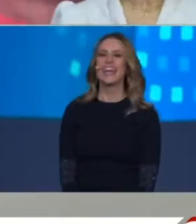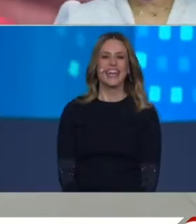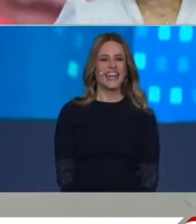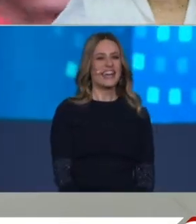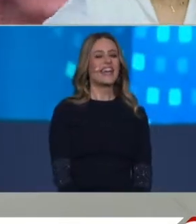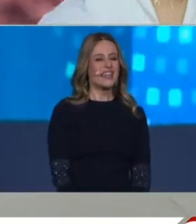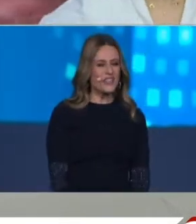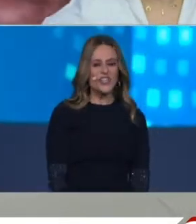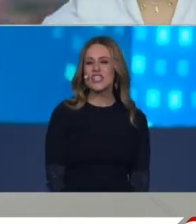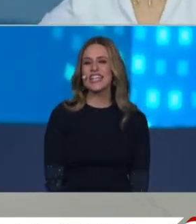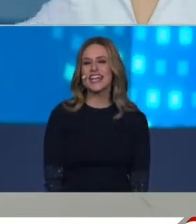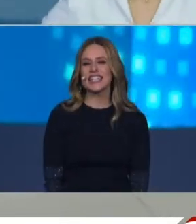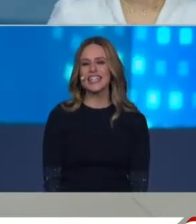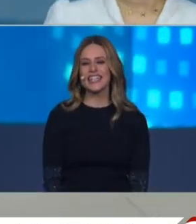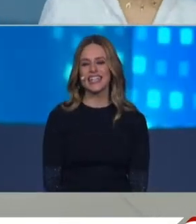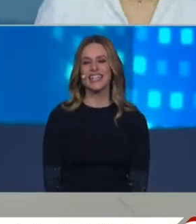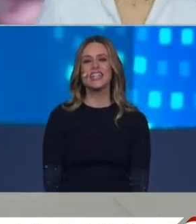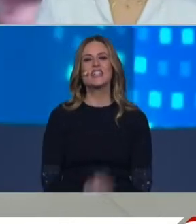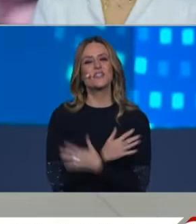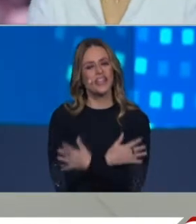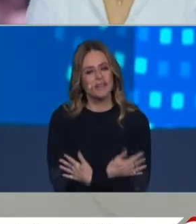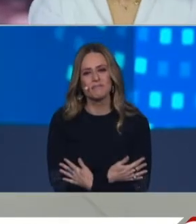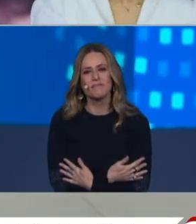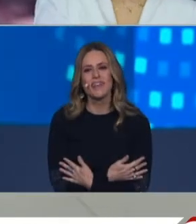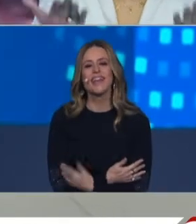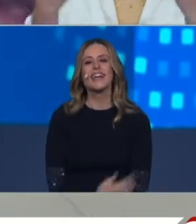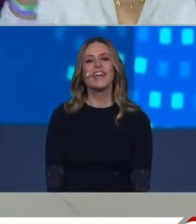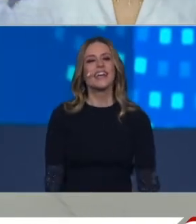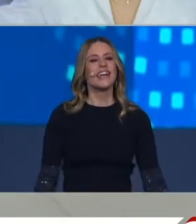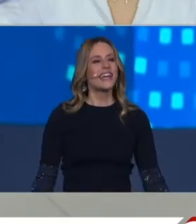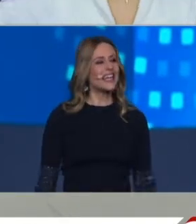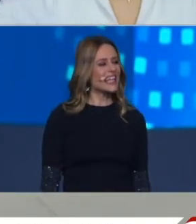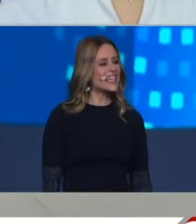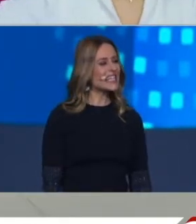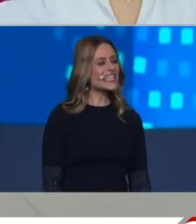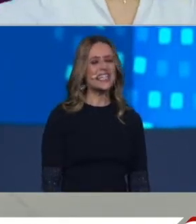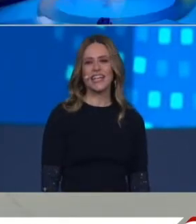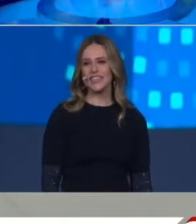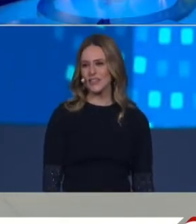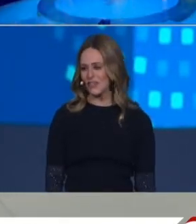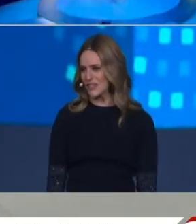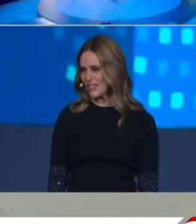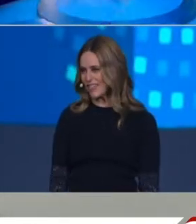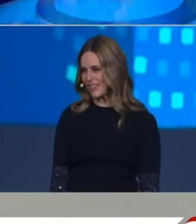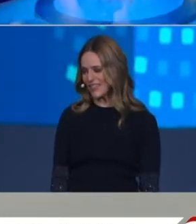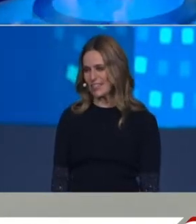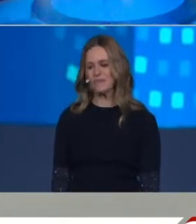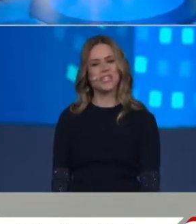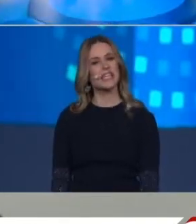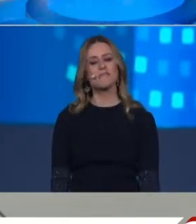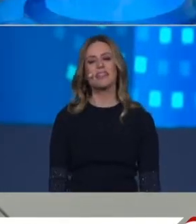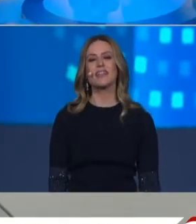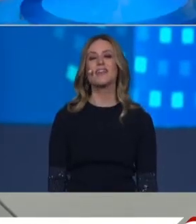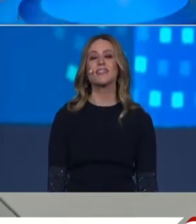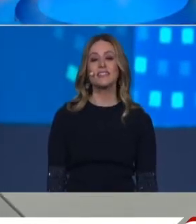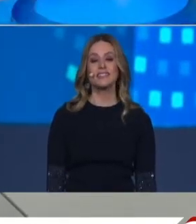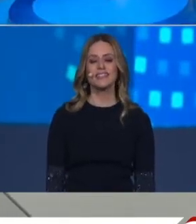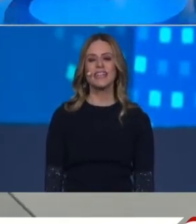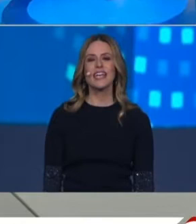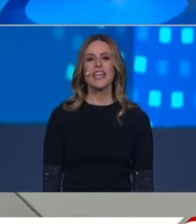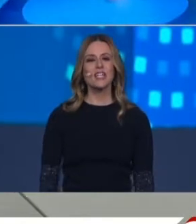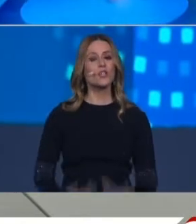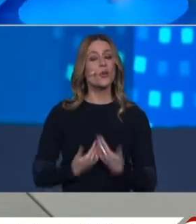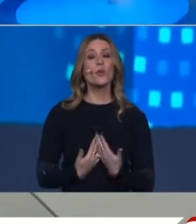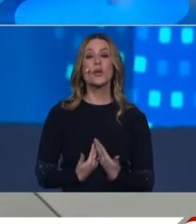دي، والناس كلها بنعمل تباعد والناس كلها ما بتروح الشغل، ازاي ان احنا نقدر ندخل الانترنت للناس دي كلها؟ طب والفلوس اللي